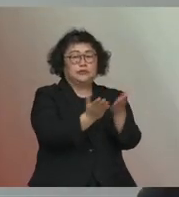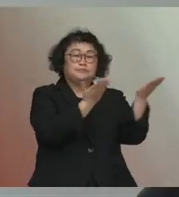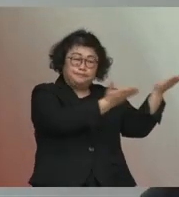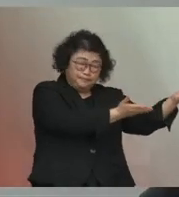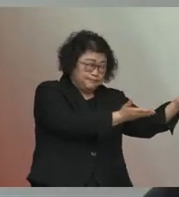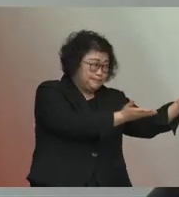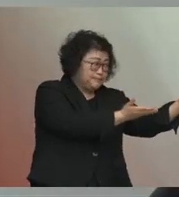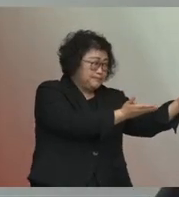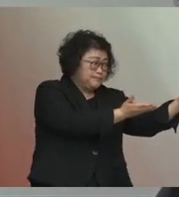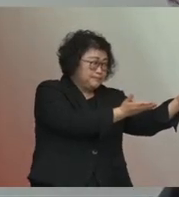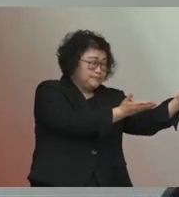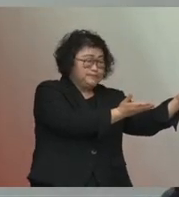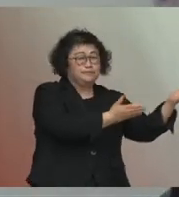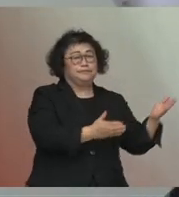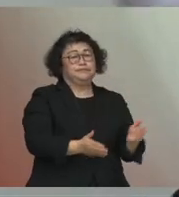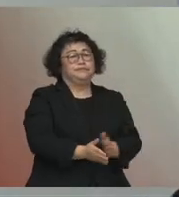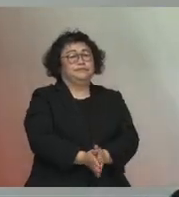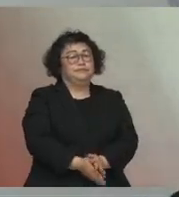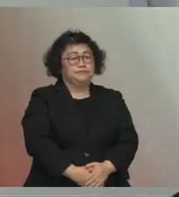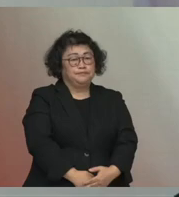します。